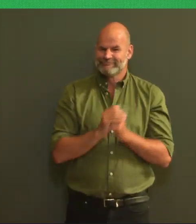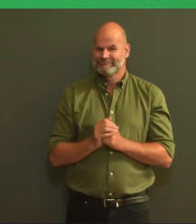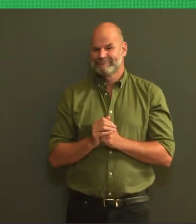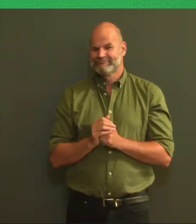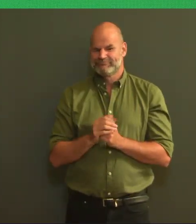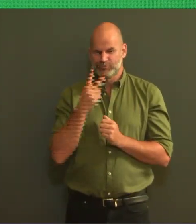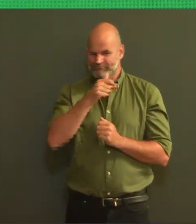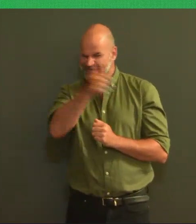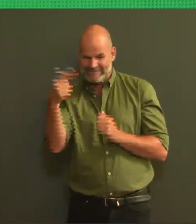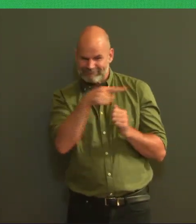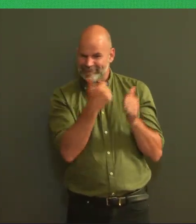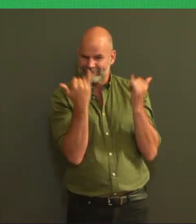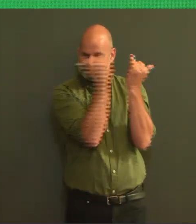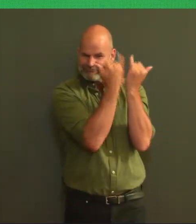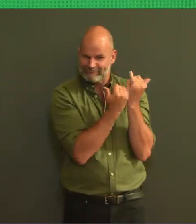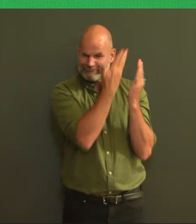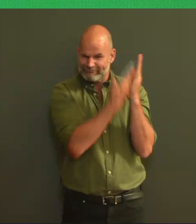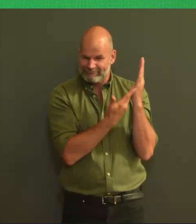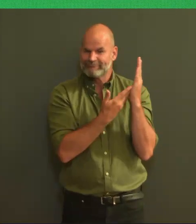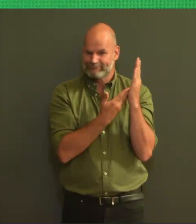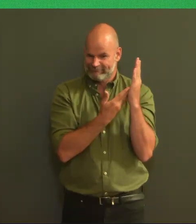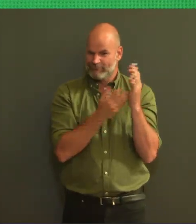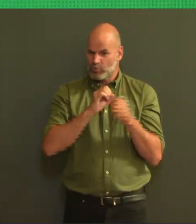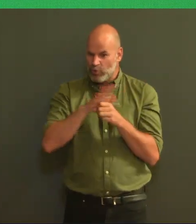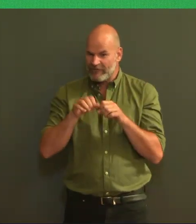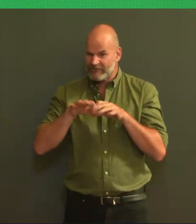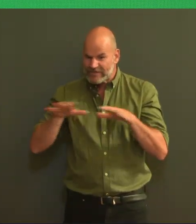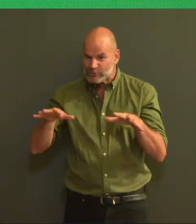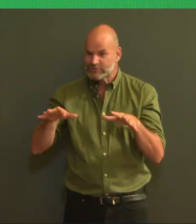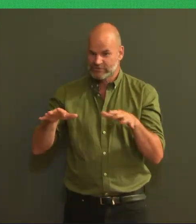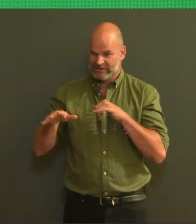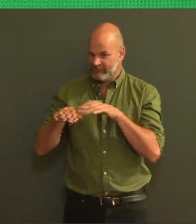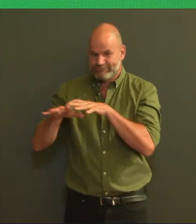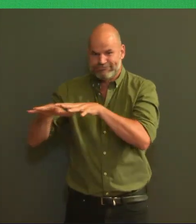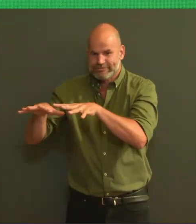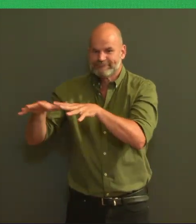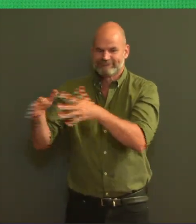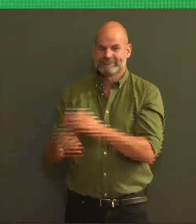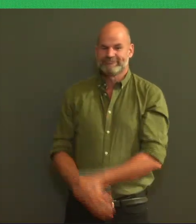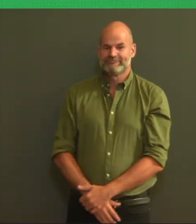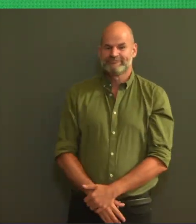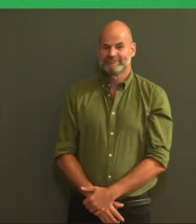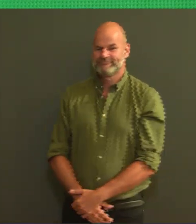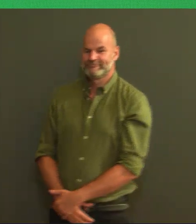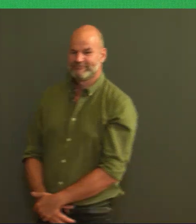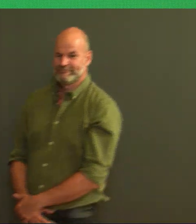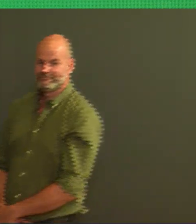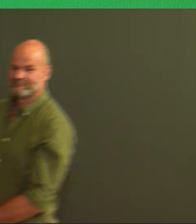samenleving. Merci. Le prochaine conférence de presse aura lieu le vendredi à 11 h.